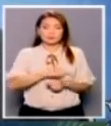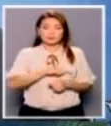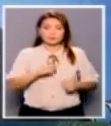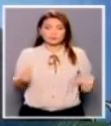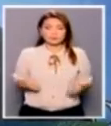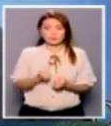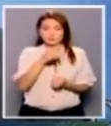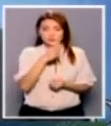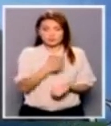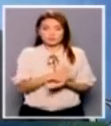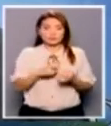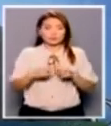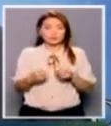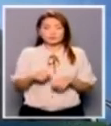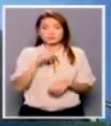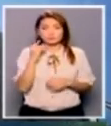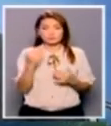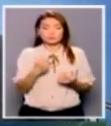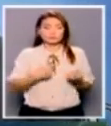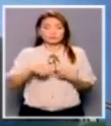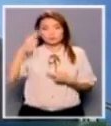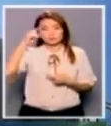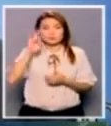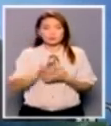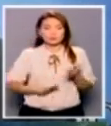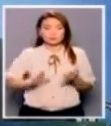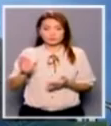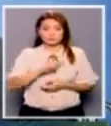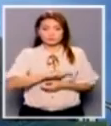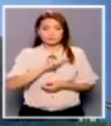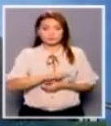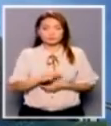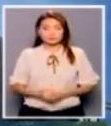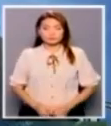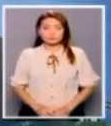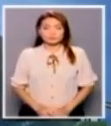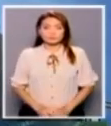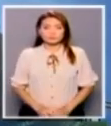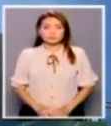зимнему периоду, проблемы молодежи. Мы думаем, что в дальнейшем эта работа будет активизирована.